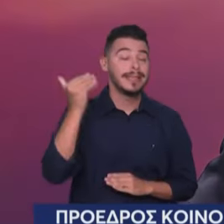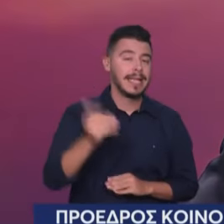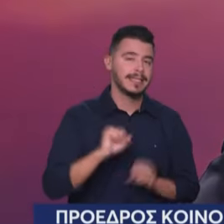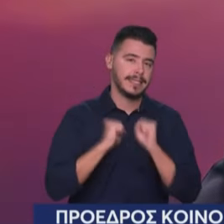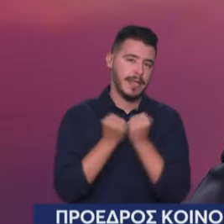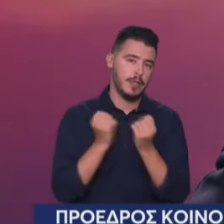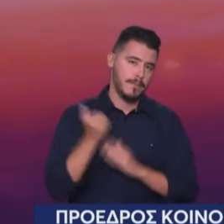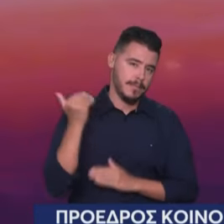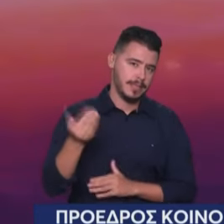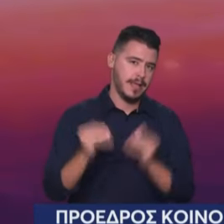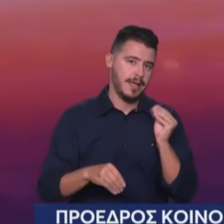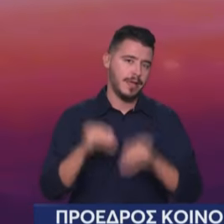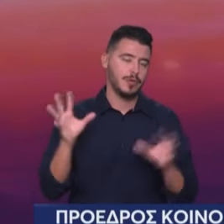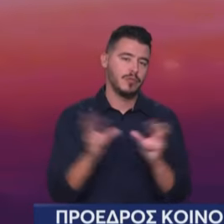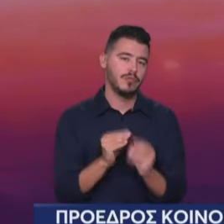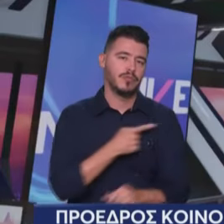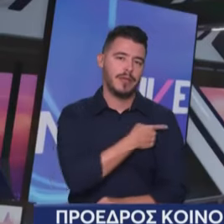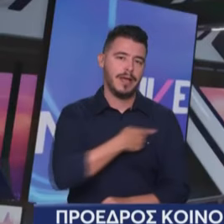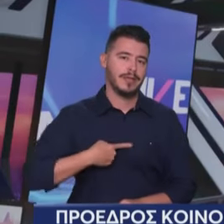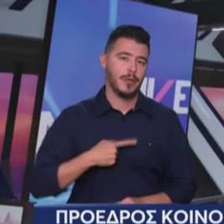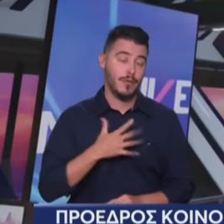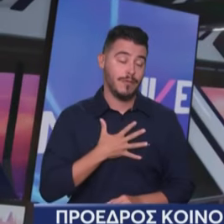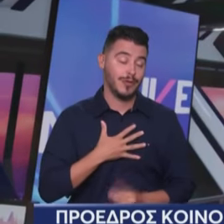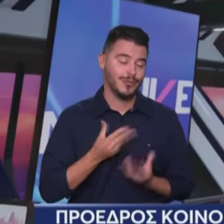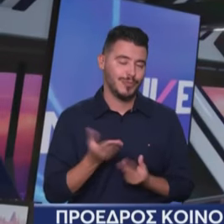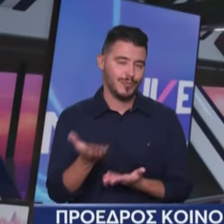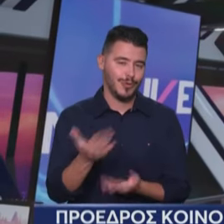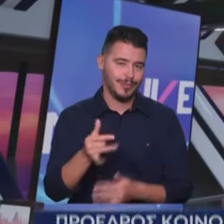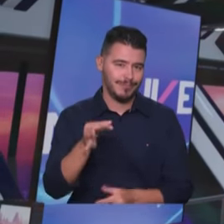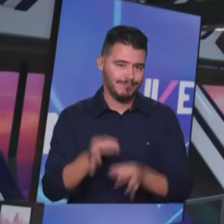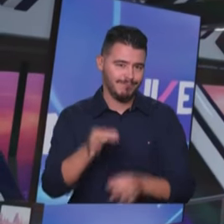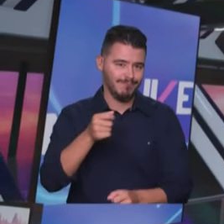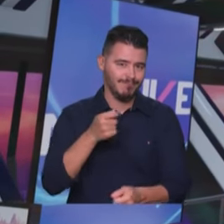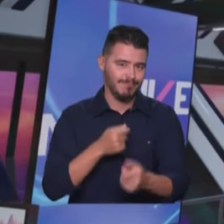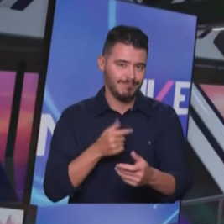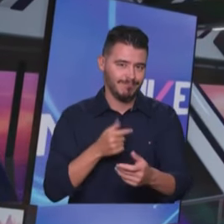Καλή επιτυχία. Σας ευχαριστώ πολύ, κύριε Παπά. Και εγώ σας ευχαριστώ. Αυτά λοιπόν από τον πρόεδρο της κοινοβουλευτικής.